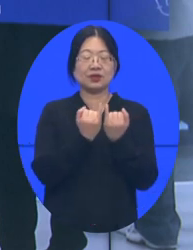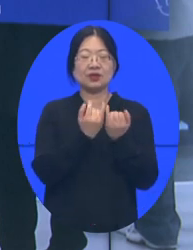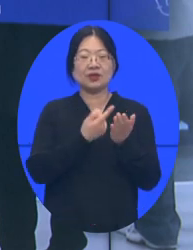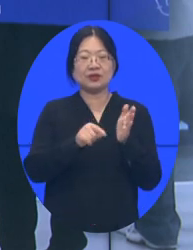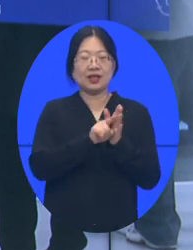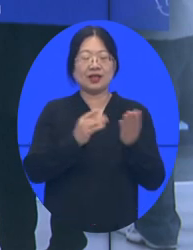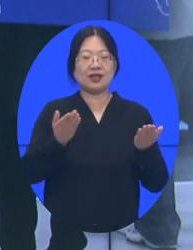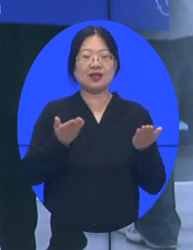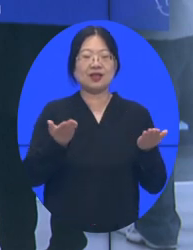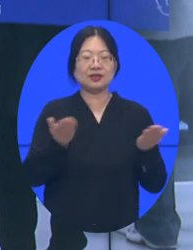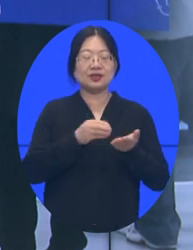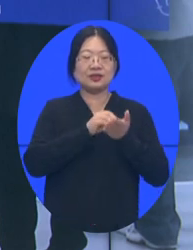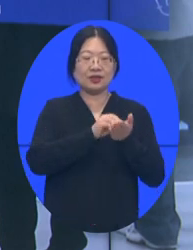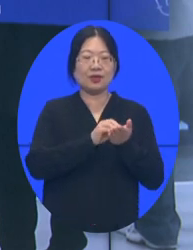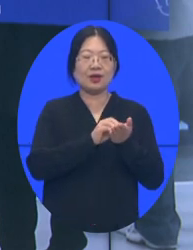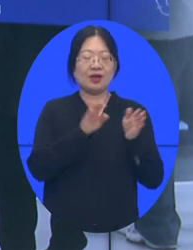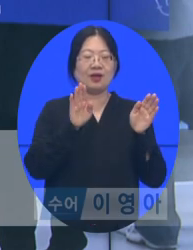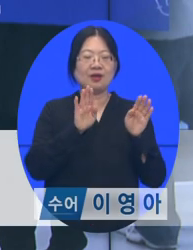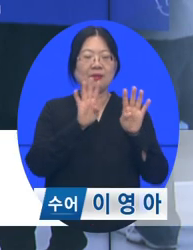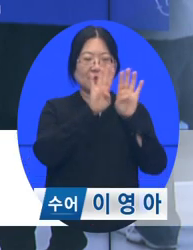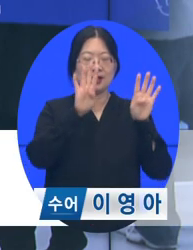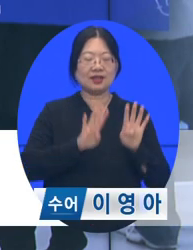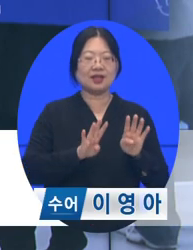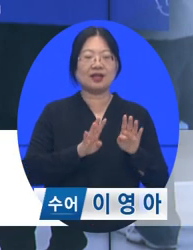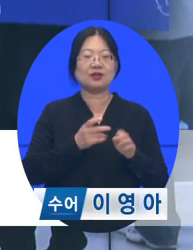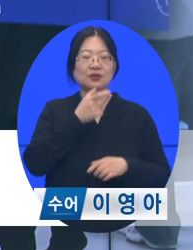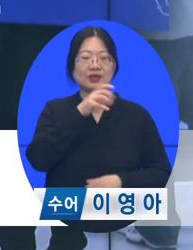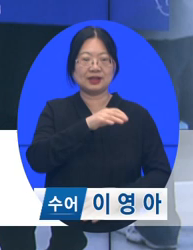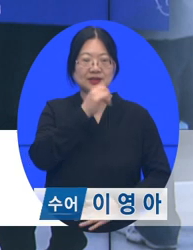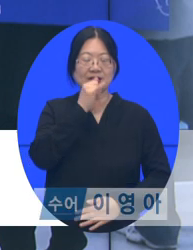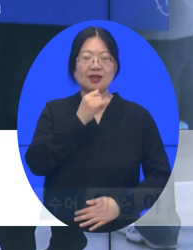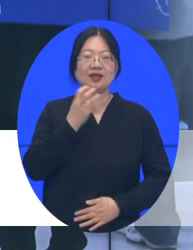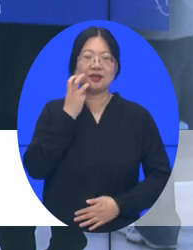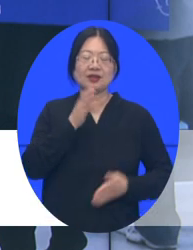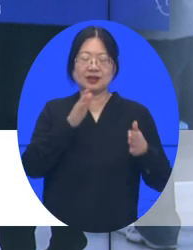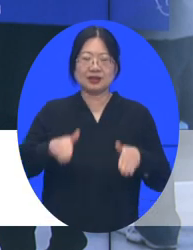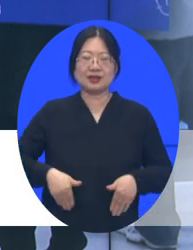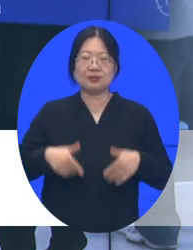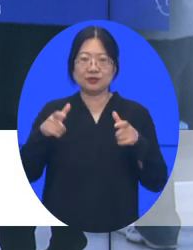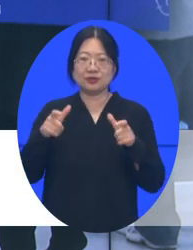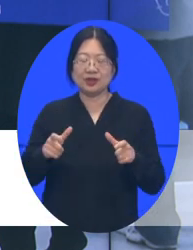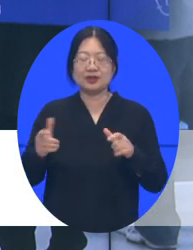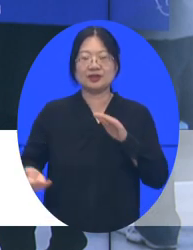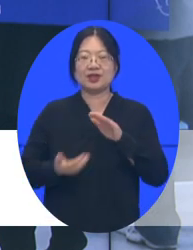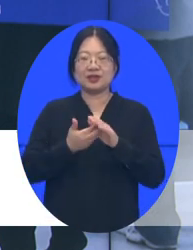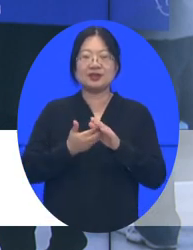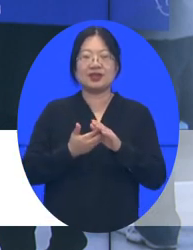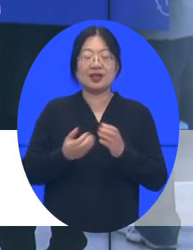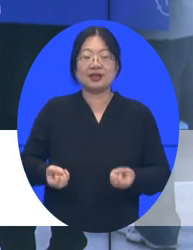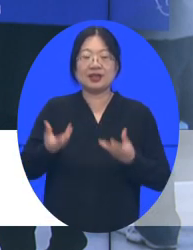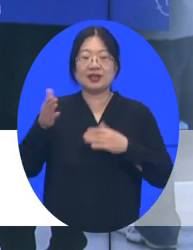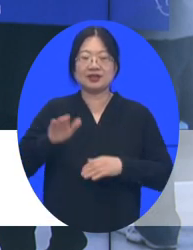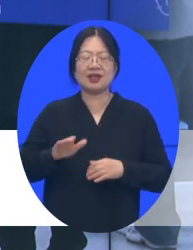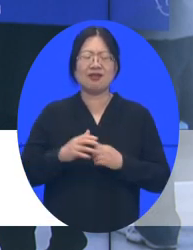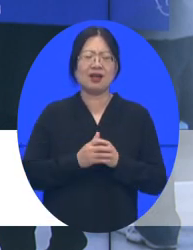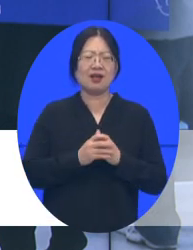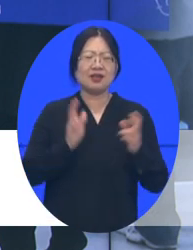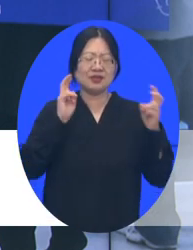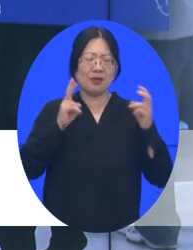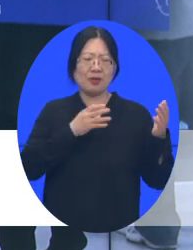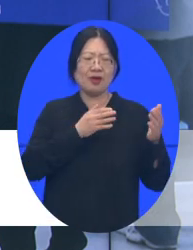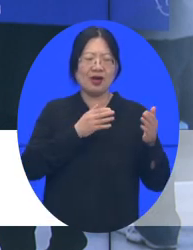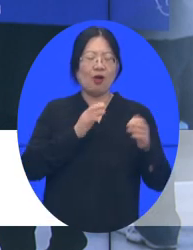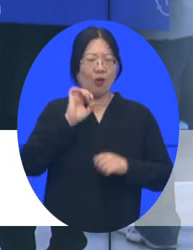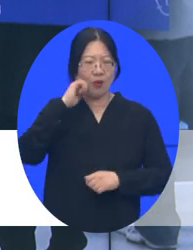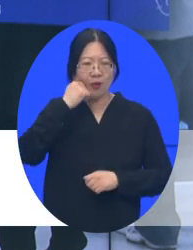여성을 위한 취업박람회가 수원에서 열렸습니다. 경기 남부권역 최대 규모를 자랑하는데요. 취업 한파를 뚫고 구직을 향한